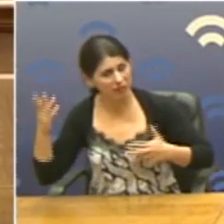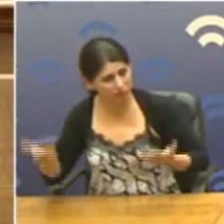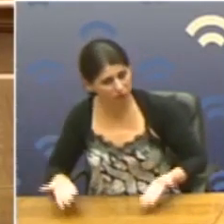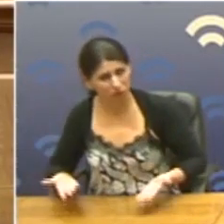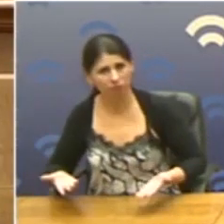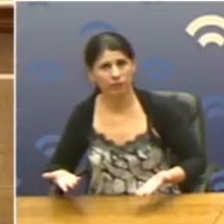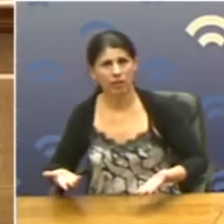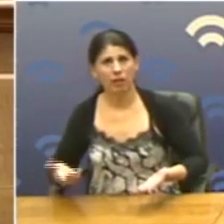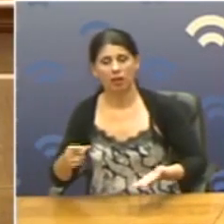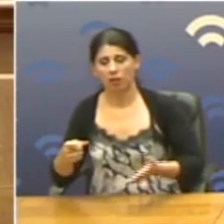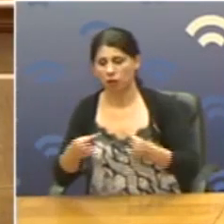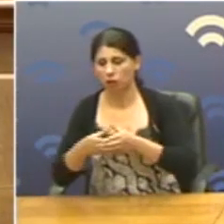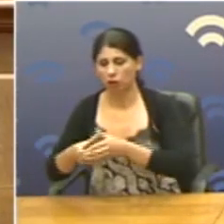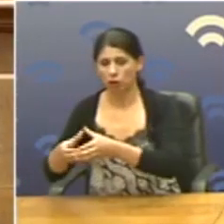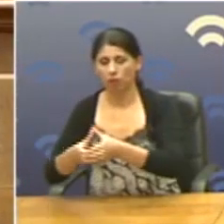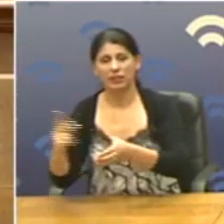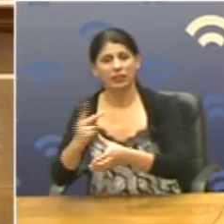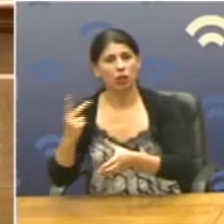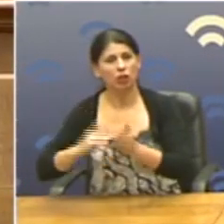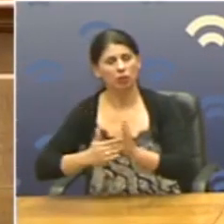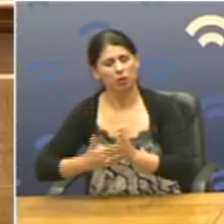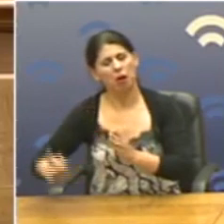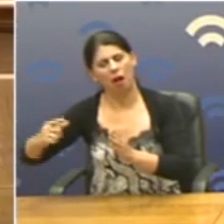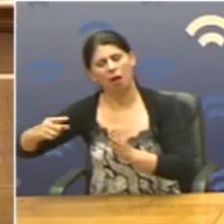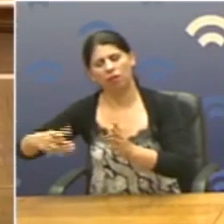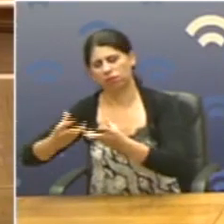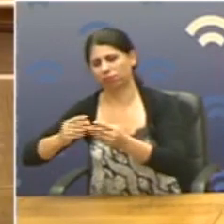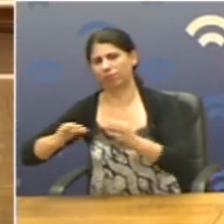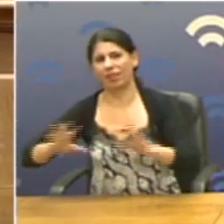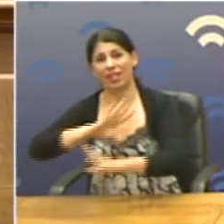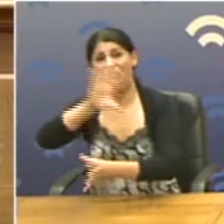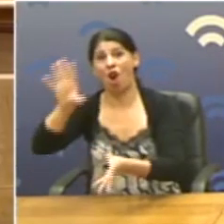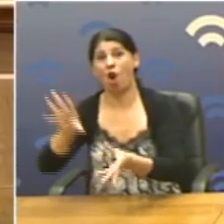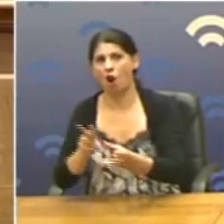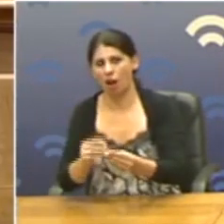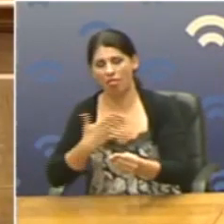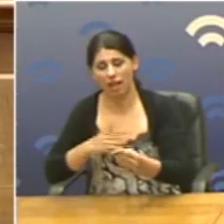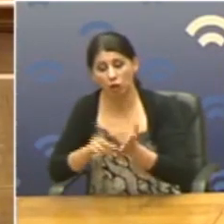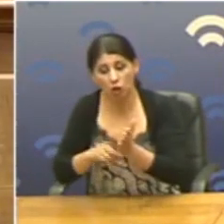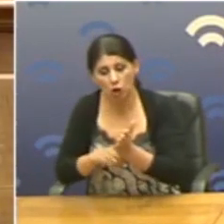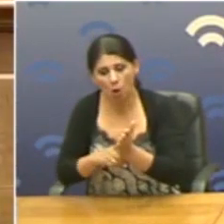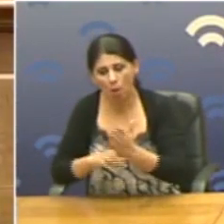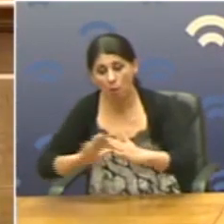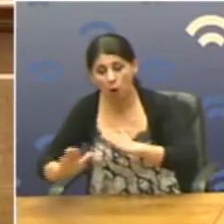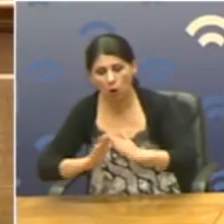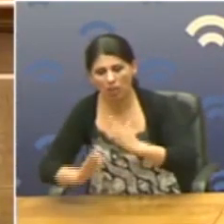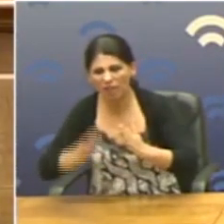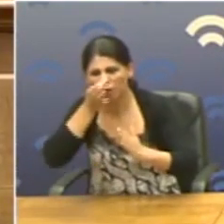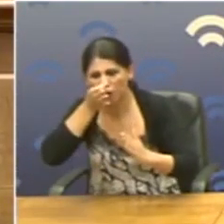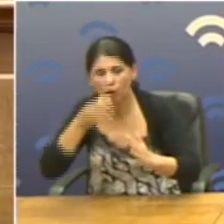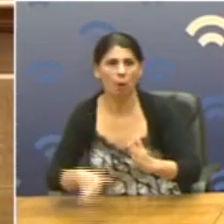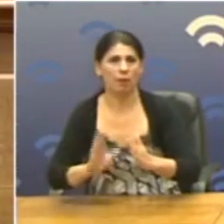για τομείς κοινωνικών υπηρεσιών και άλλα. Επιδιώκεται μέσω αυτών των νόμων και